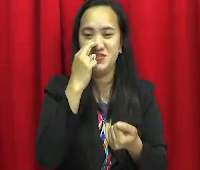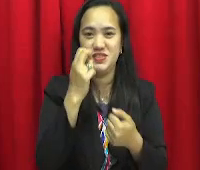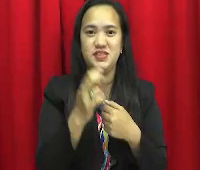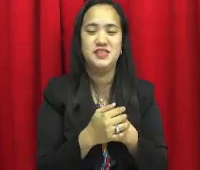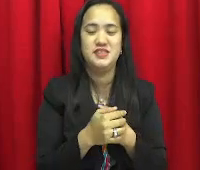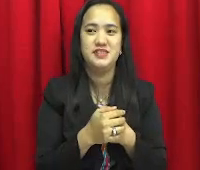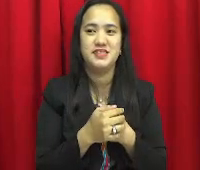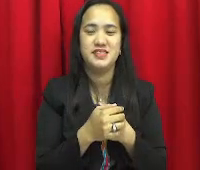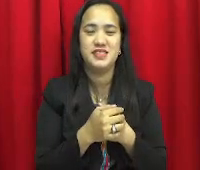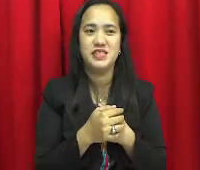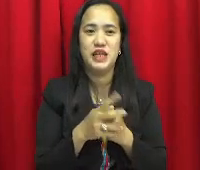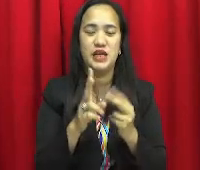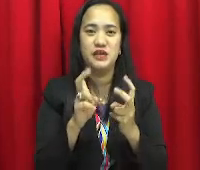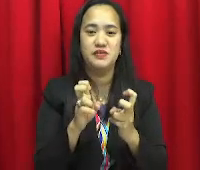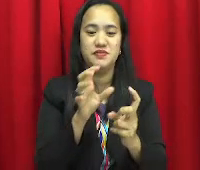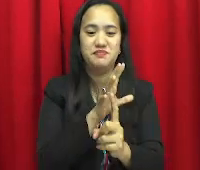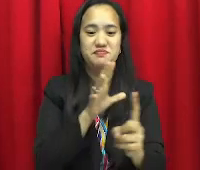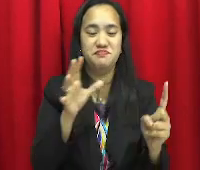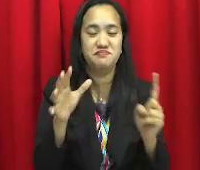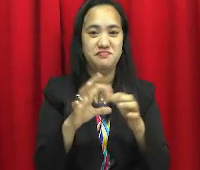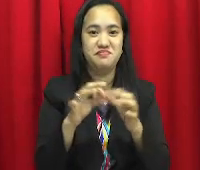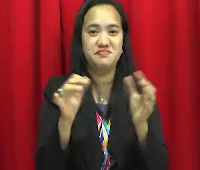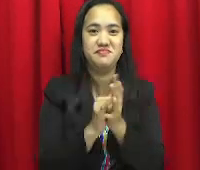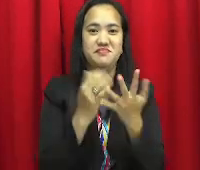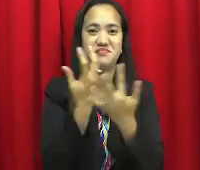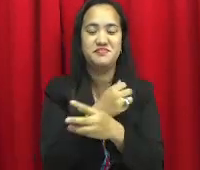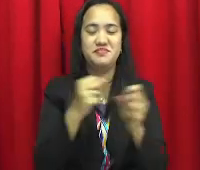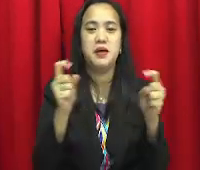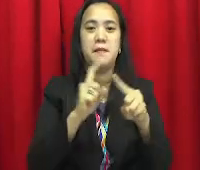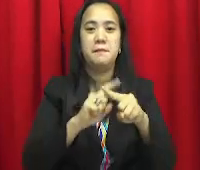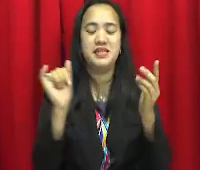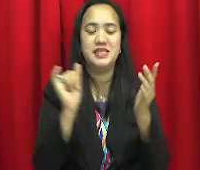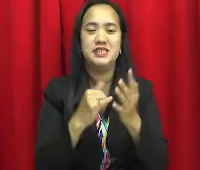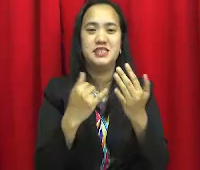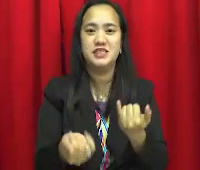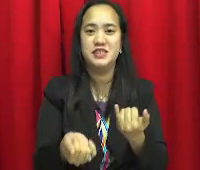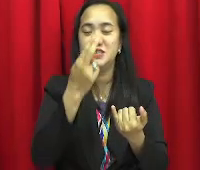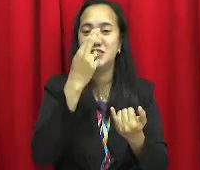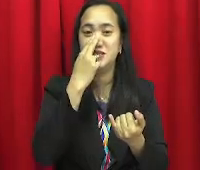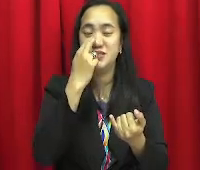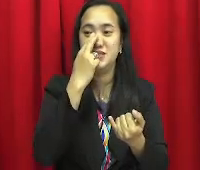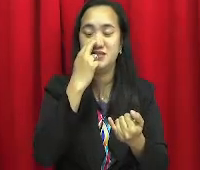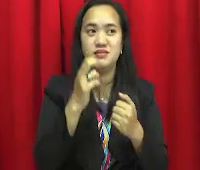Ni Anino ng kaligtasan, wala pa. Yeah. Well, anyways, bago tayo magpatuloy pala,